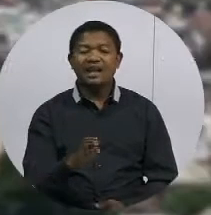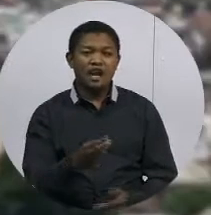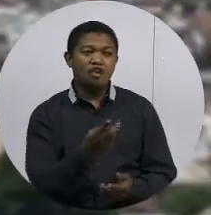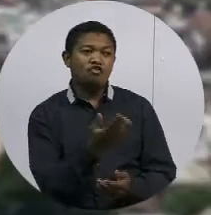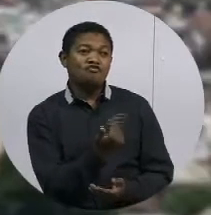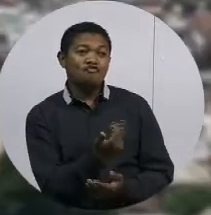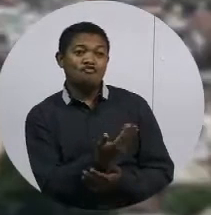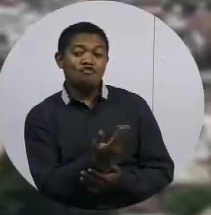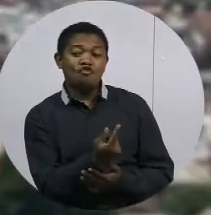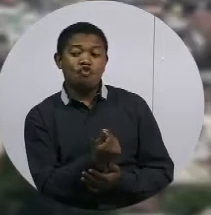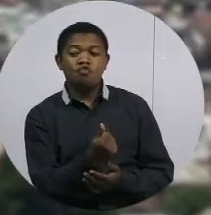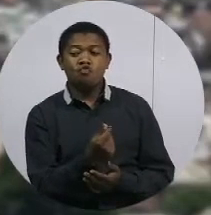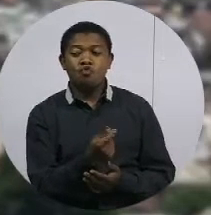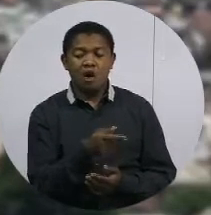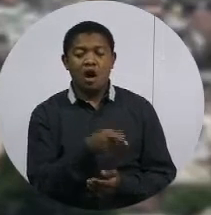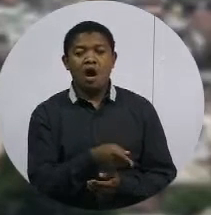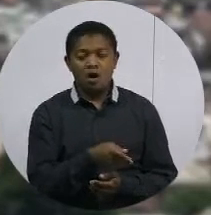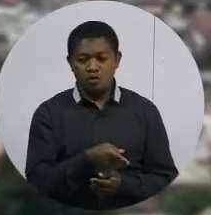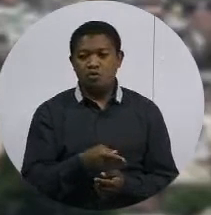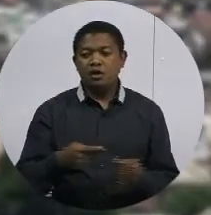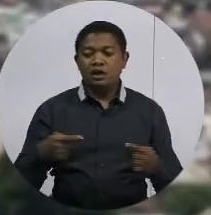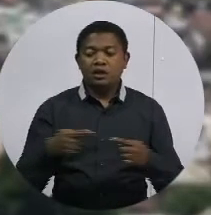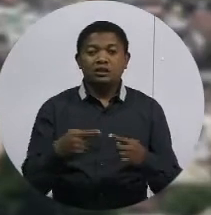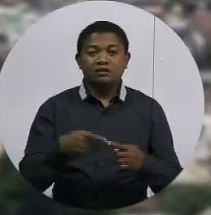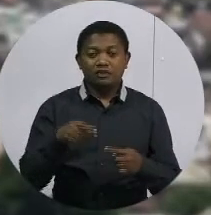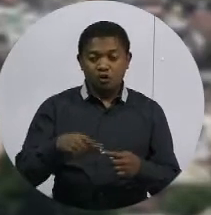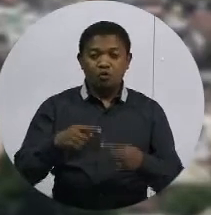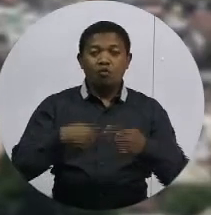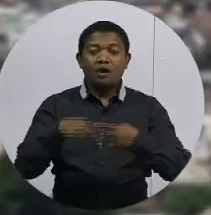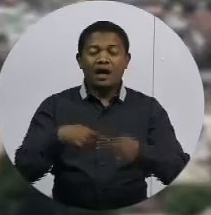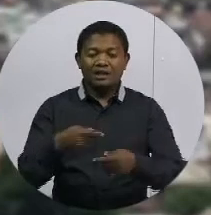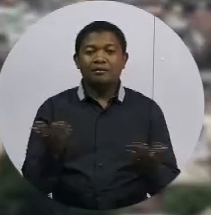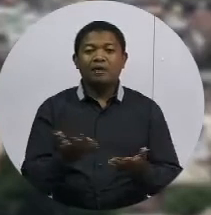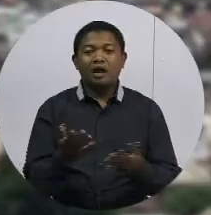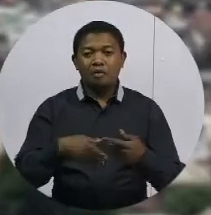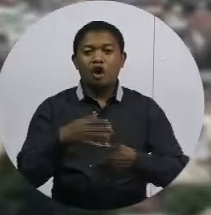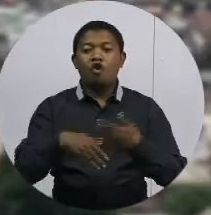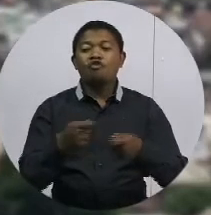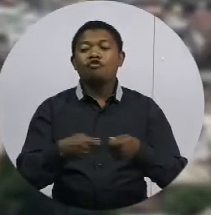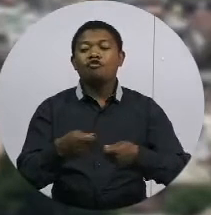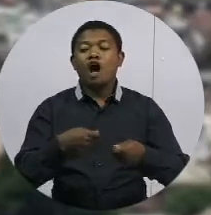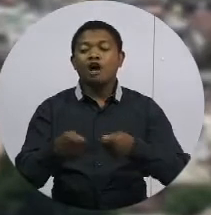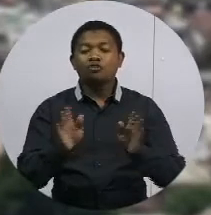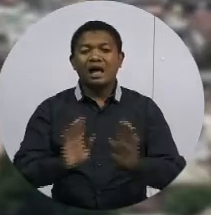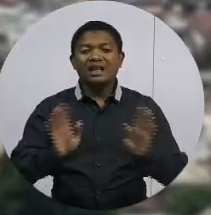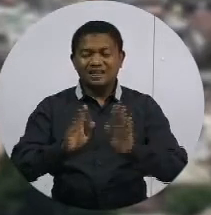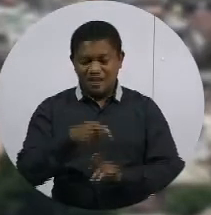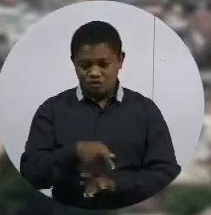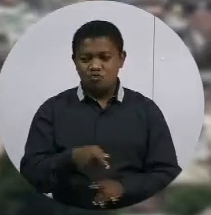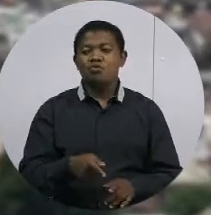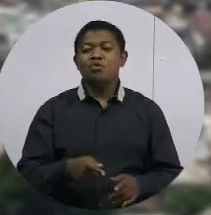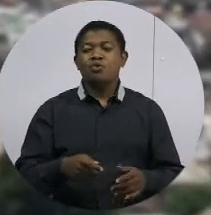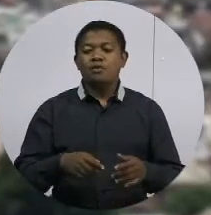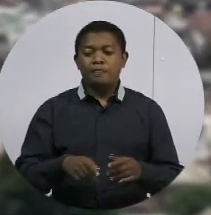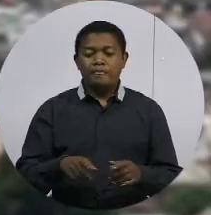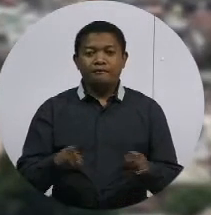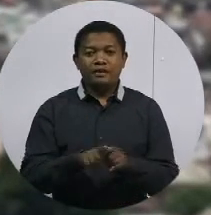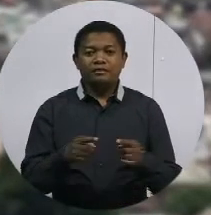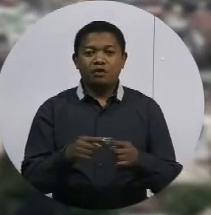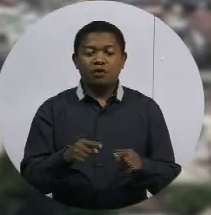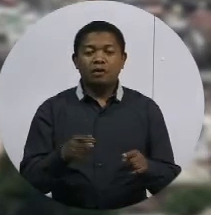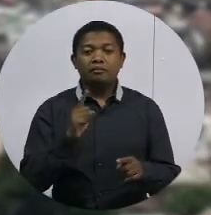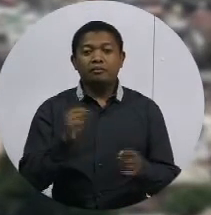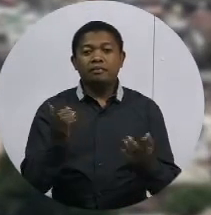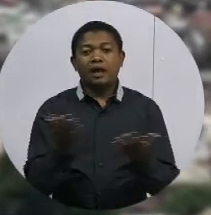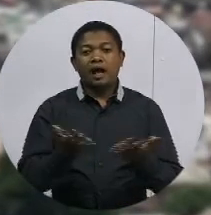ireo orinasa misehatra amin'ny varotra ny 5/30 tamin'izy ireo ny filandraharaha 120